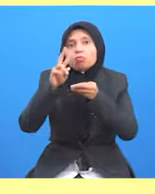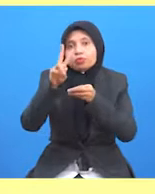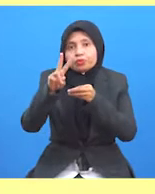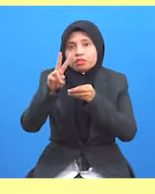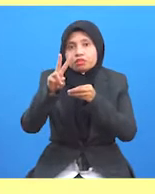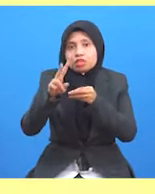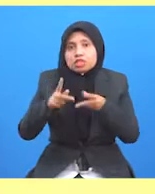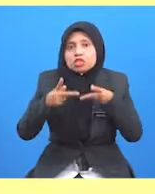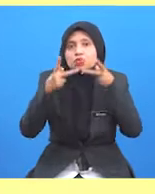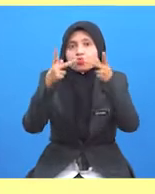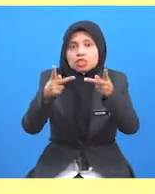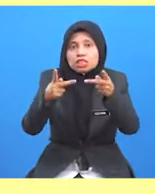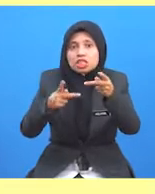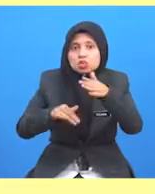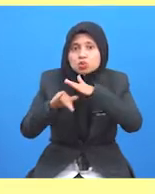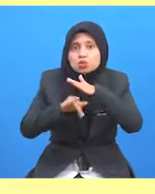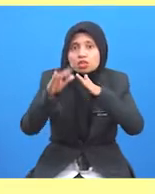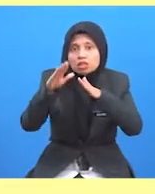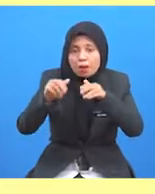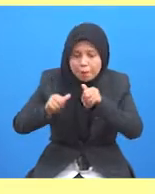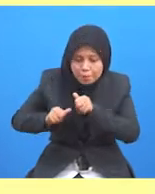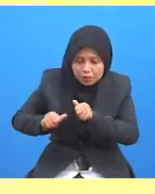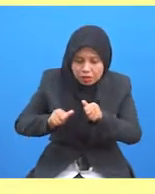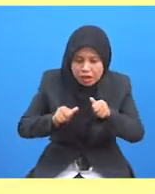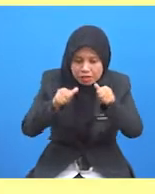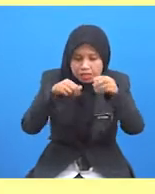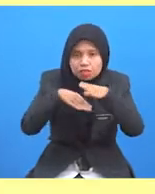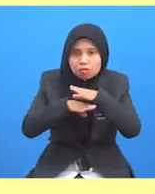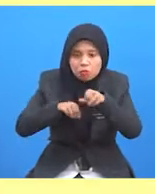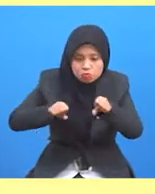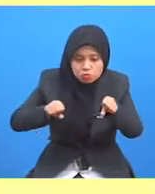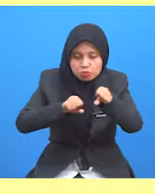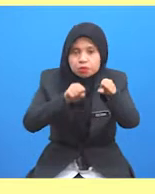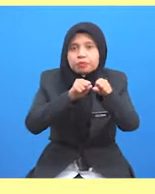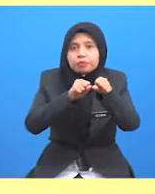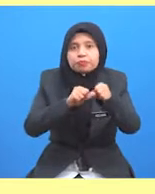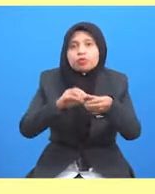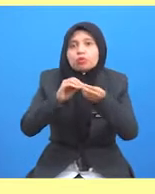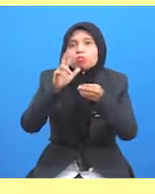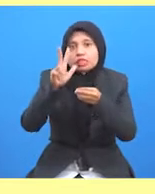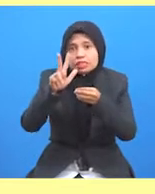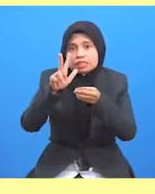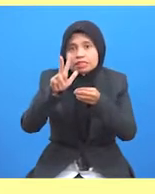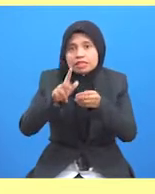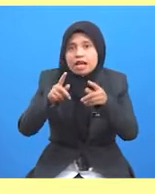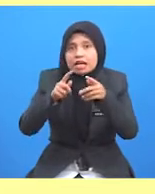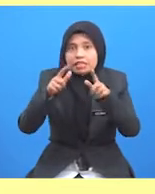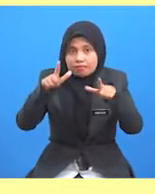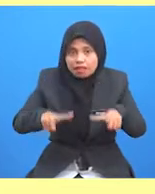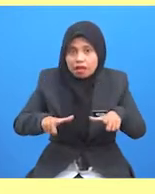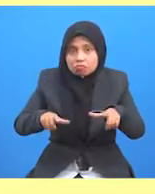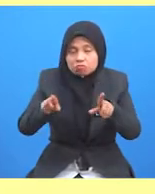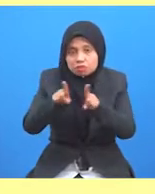akan tempatkan mereka dalam mahligai-mahligai di syurga yang mengalir di bawahnya beberapa